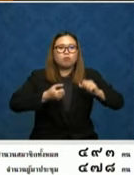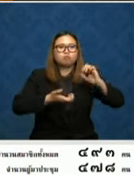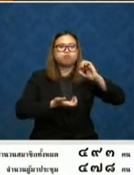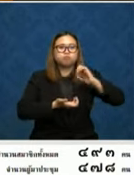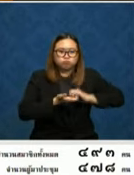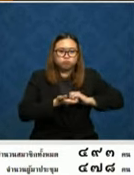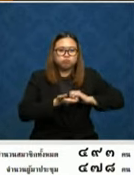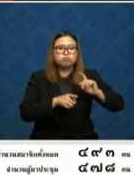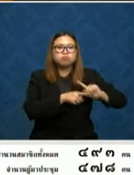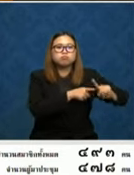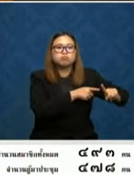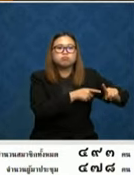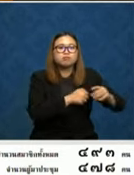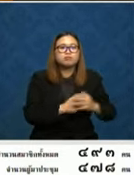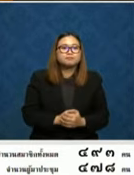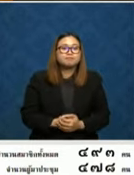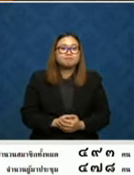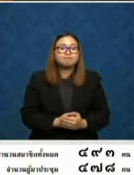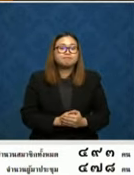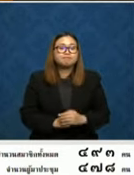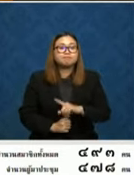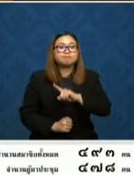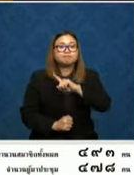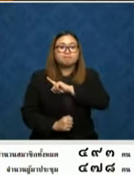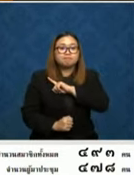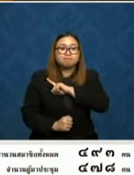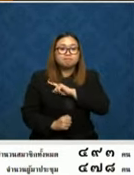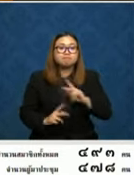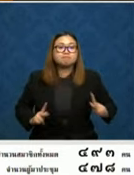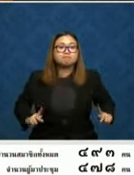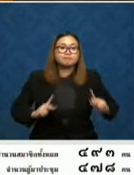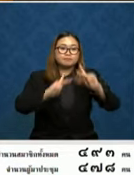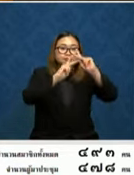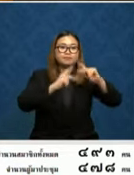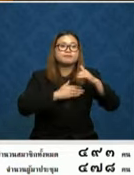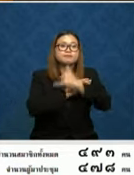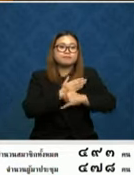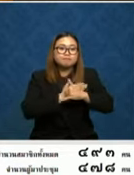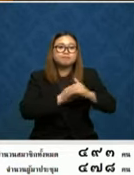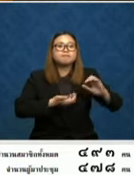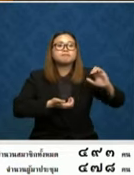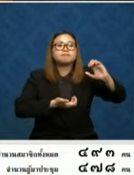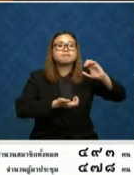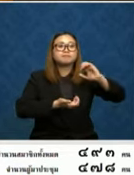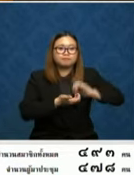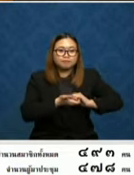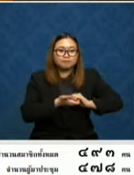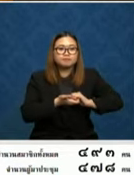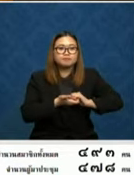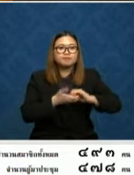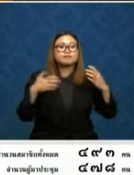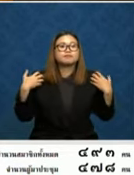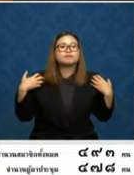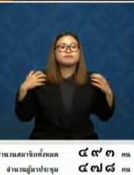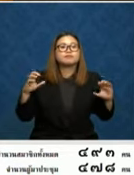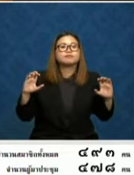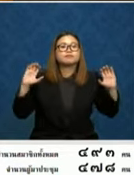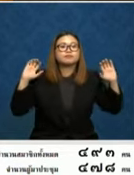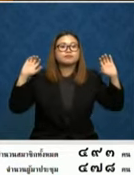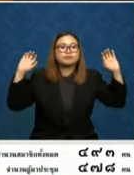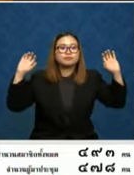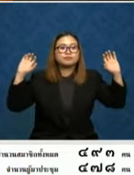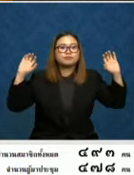ต่างๆเนี่ยนะครับก็เป็นภารกิจที่มีความเกี่ยวเนื่องกับกระทรวงต่างประเทศและได้รับความร่วมมือจากพี่น้องข้าราชการในกระทรวงต่างประเ